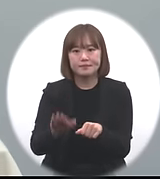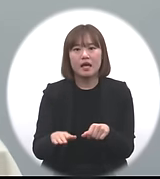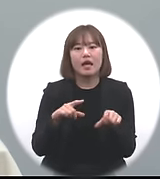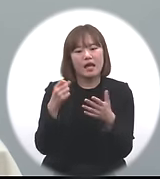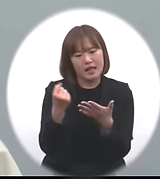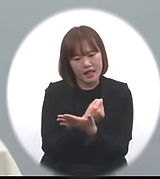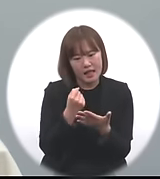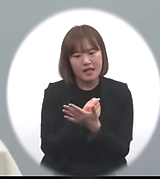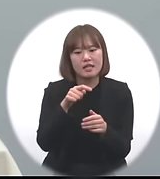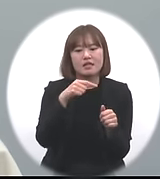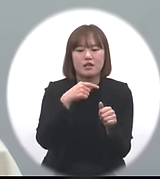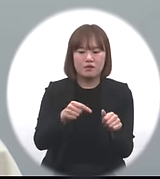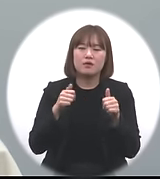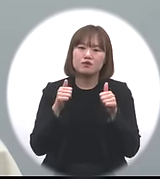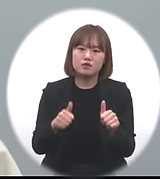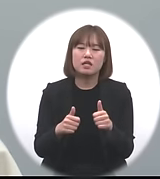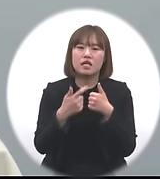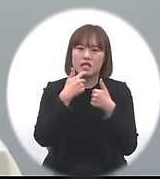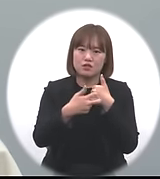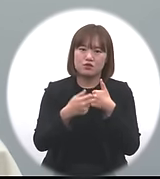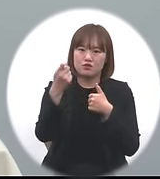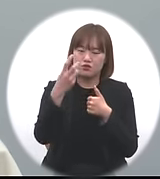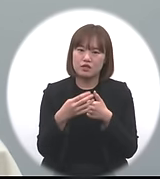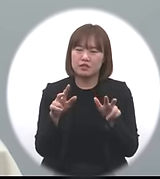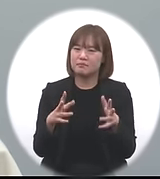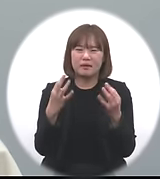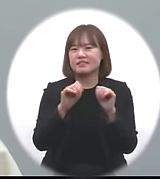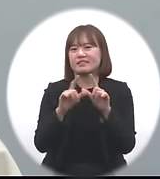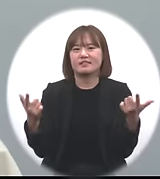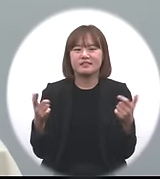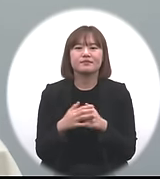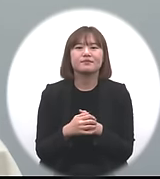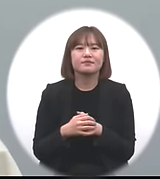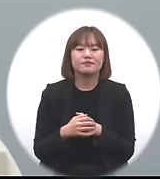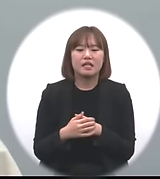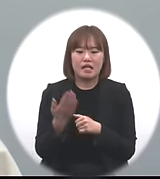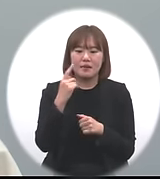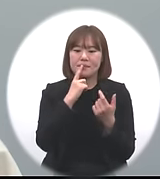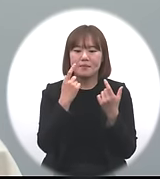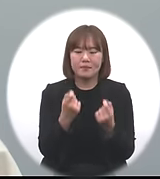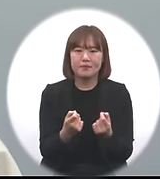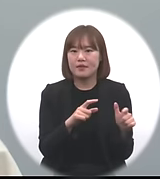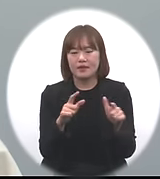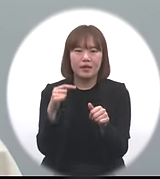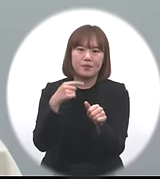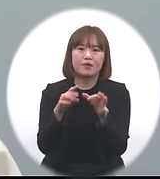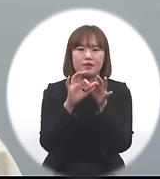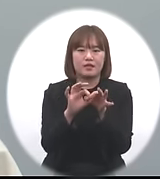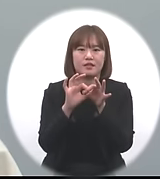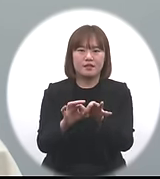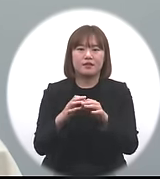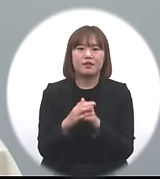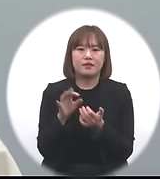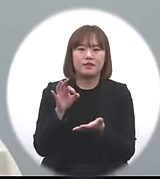좋겠다라는 생각을 하고 있지만 안타깝게도 이 교육을 열심히 해주시는 치과의 숫자가 아직까지는 그렇게 많지 않은 편이에요. 말씀드린 대로